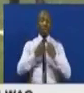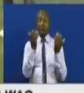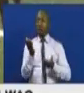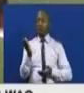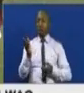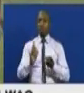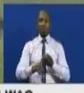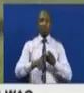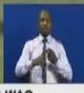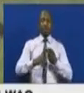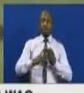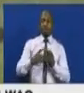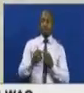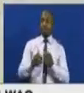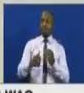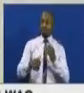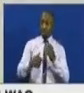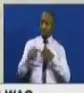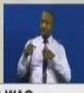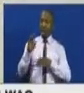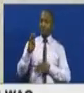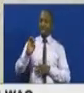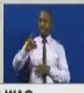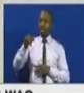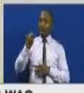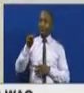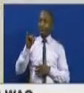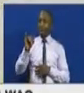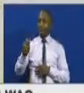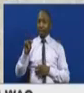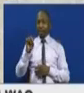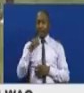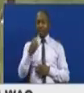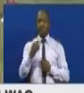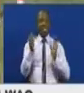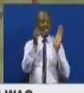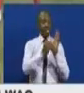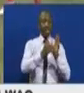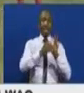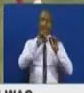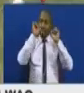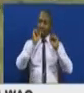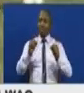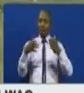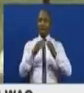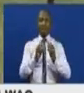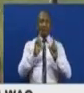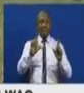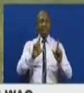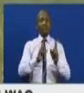mwanasheria Benjamin Mwakasonda akisema kisheria lazima vilabu viwalipe mshahara